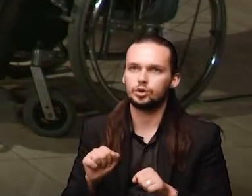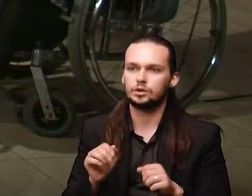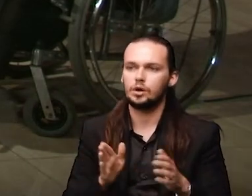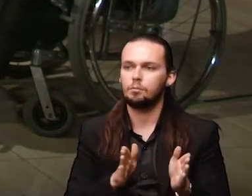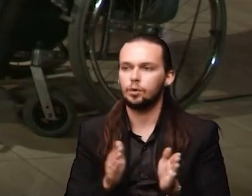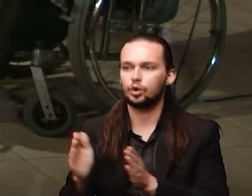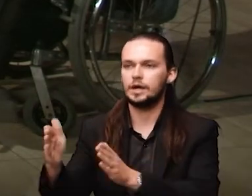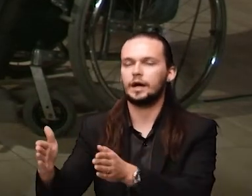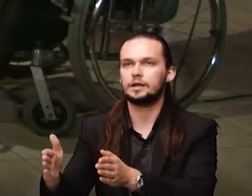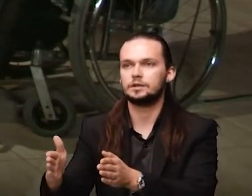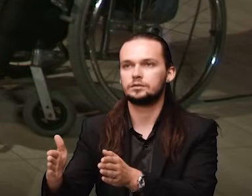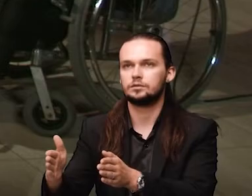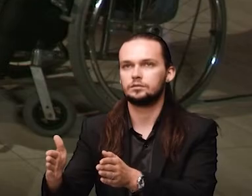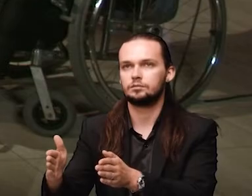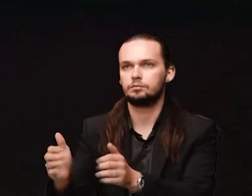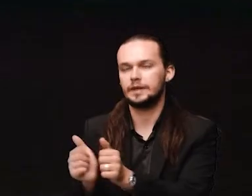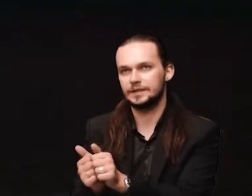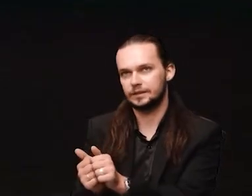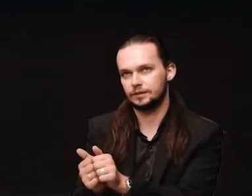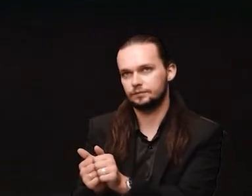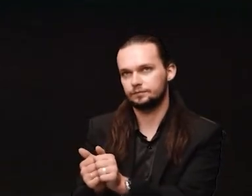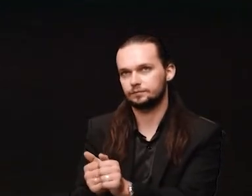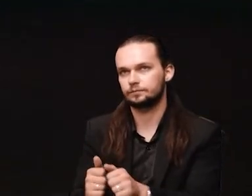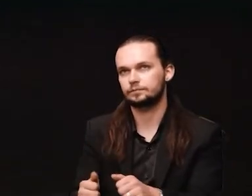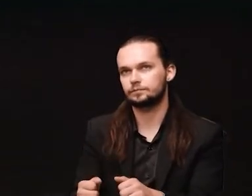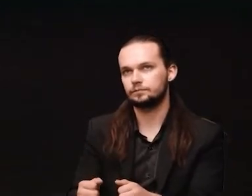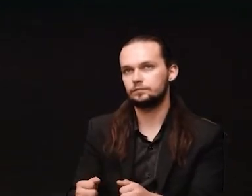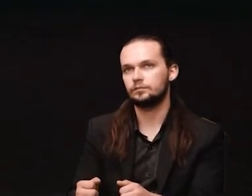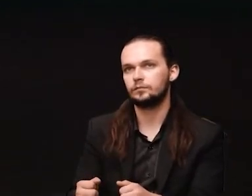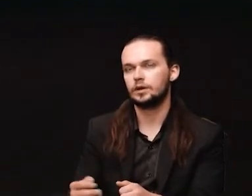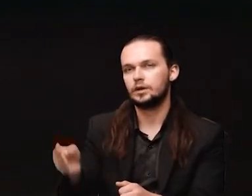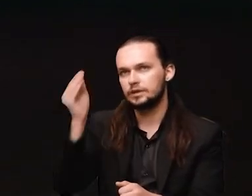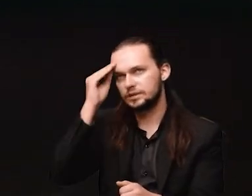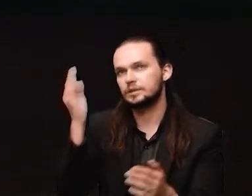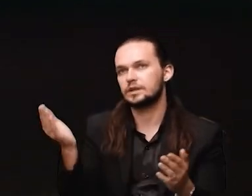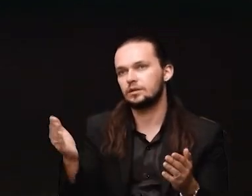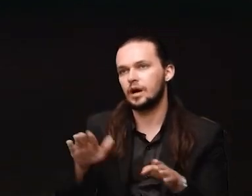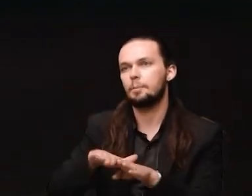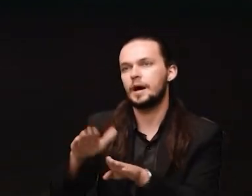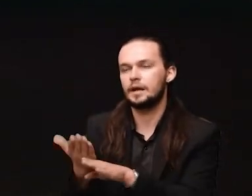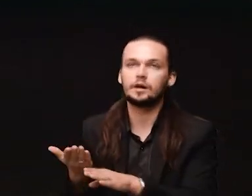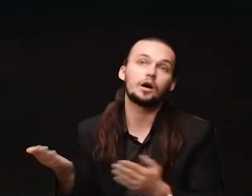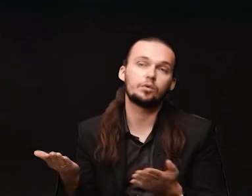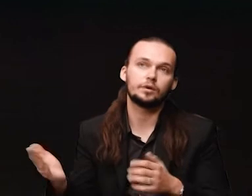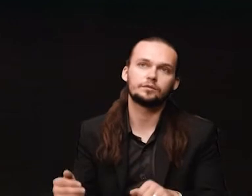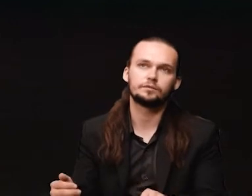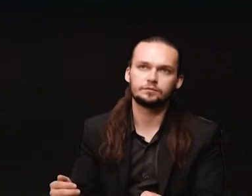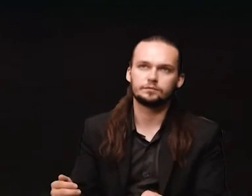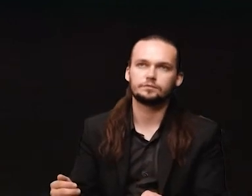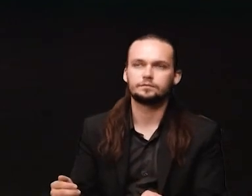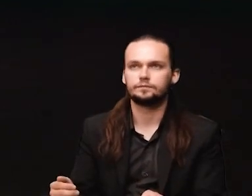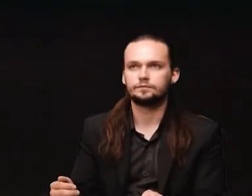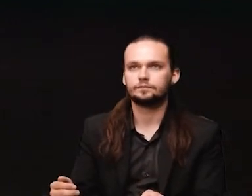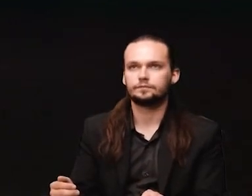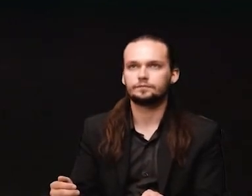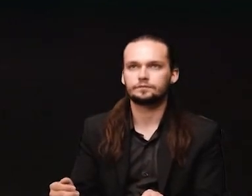часто очень ставят машины, сугробы, и смысл этой аппарели вообще пропадает, потому что его